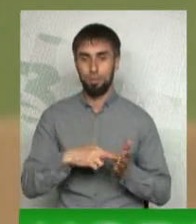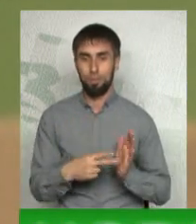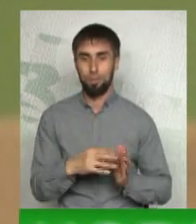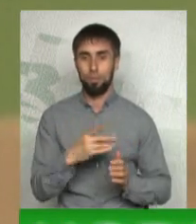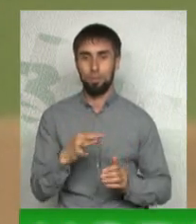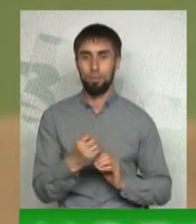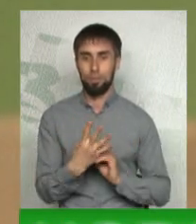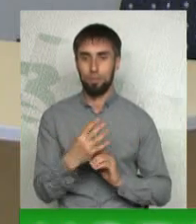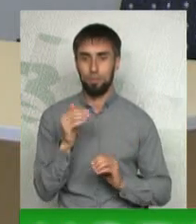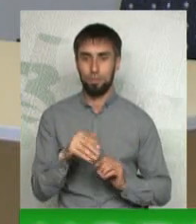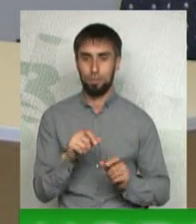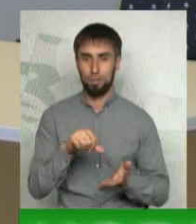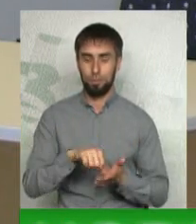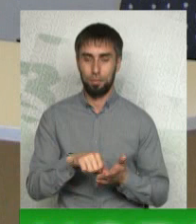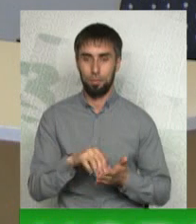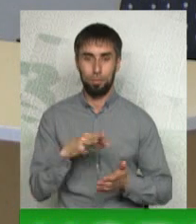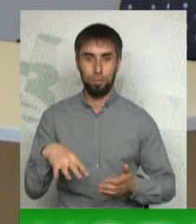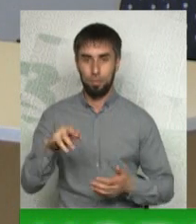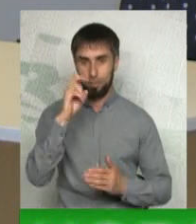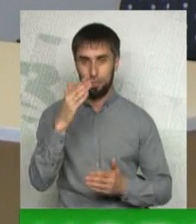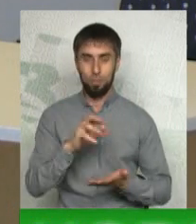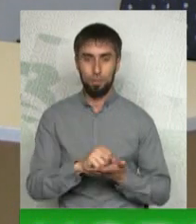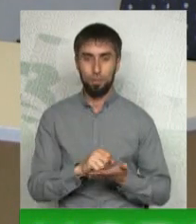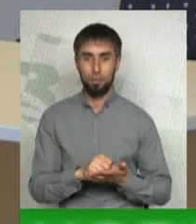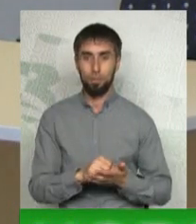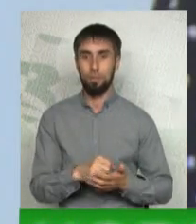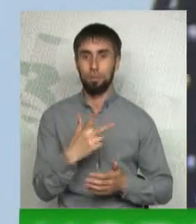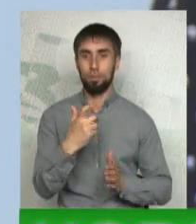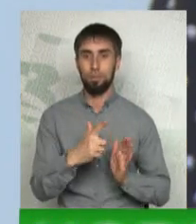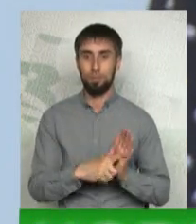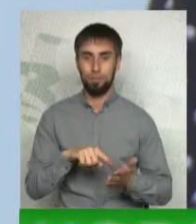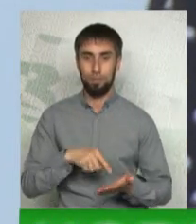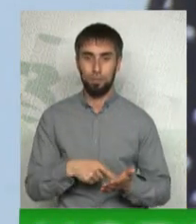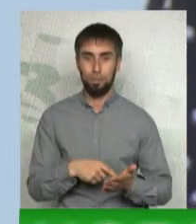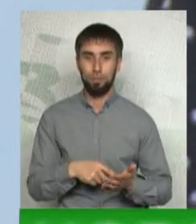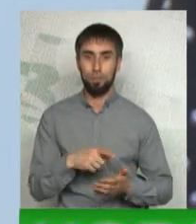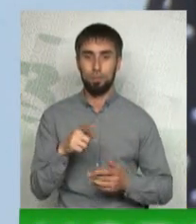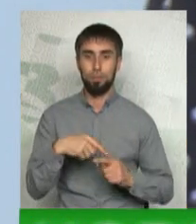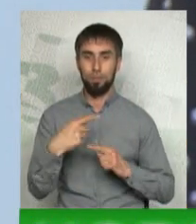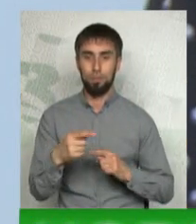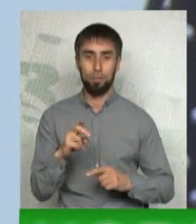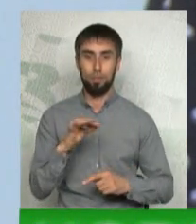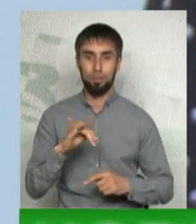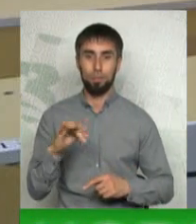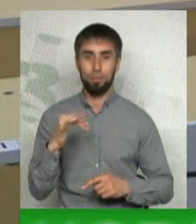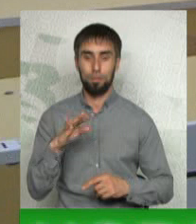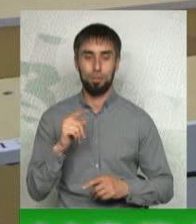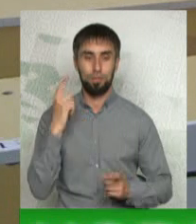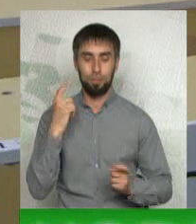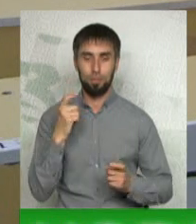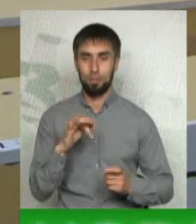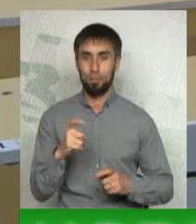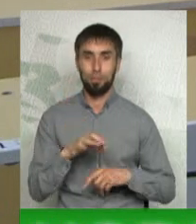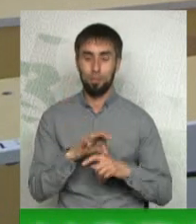около 14 тысяч участников. По всей стране задействовано 307 пунктов. Впереди экзамены по биологии, физике и информатике.